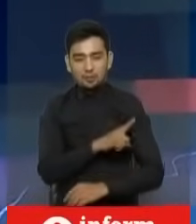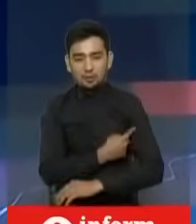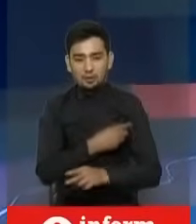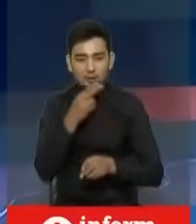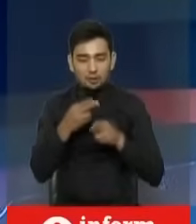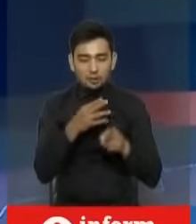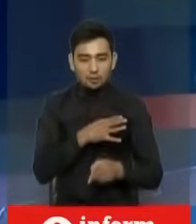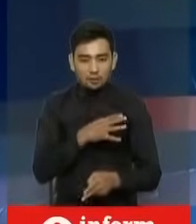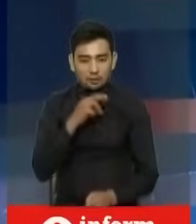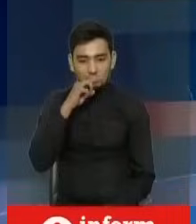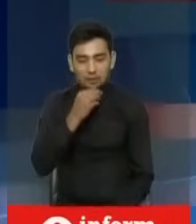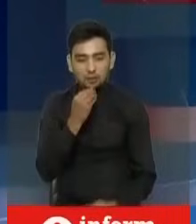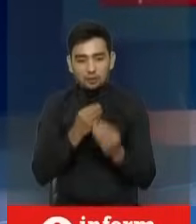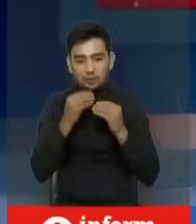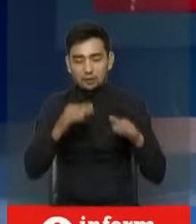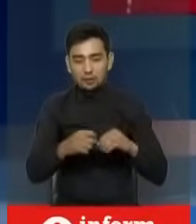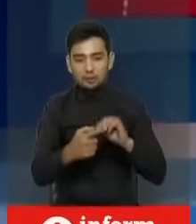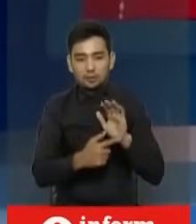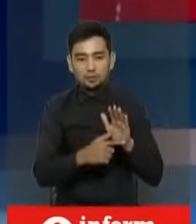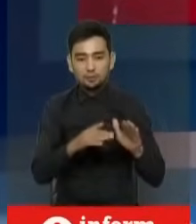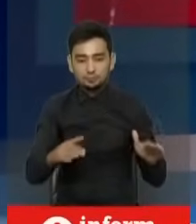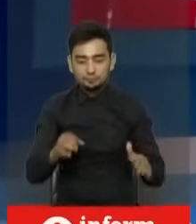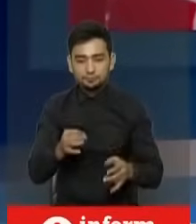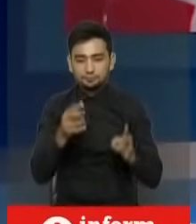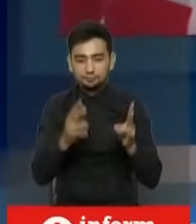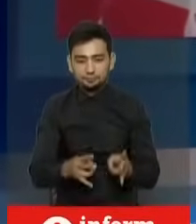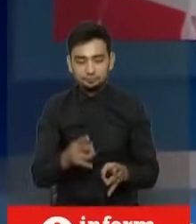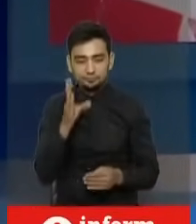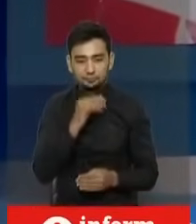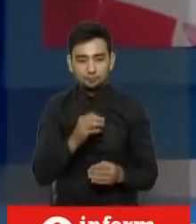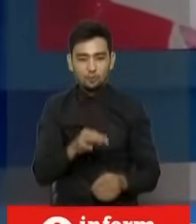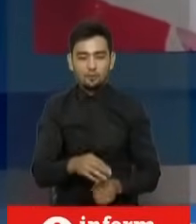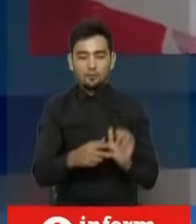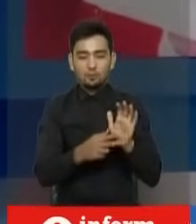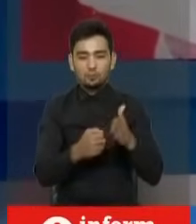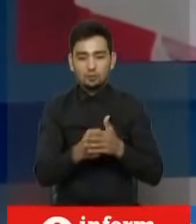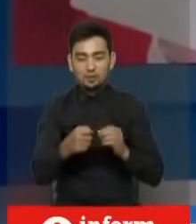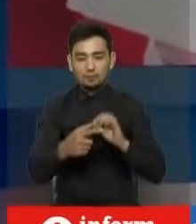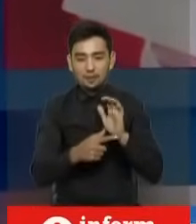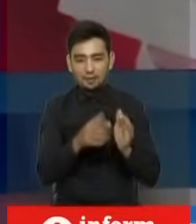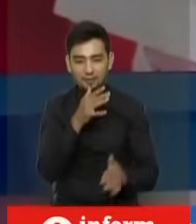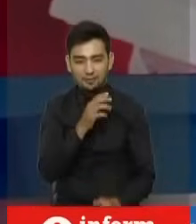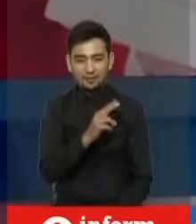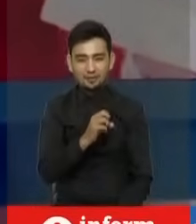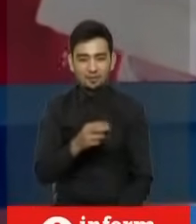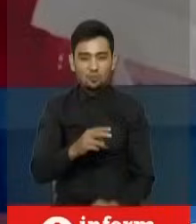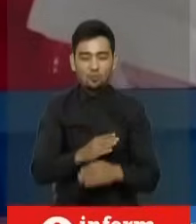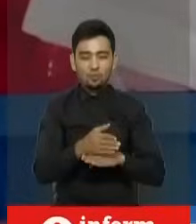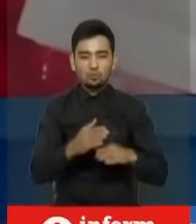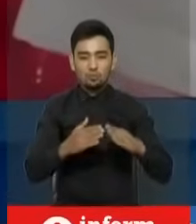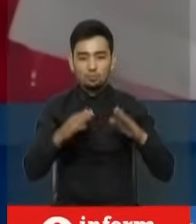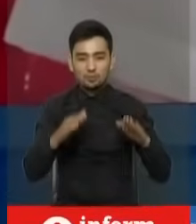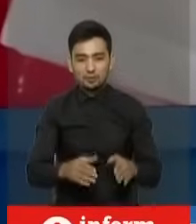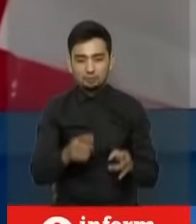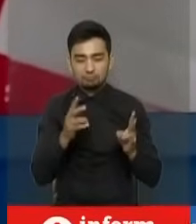на пищевое отравление обратились 17 детей, пострадавшим от 8 до 17 лет. Все они отдыхали в гостевых домах на одной из